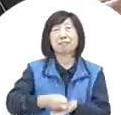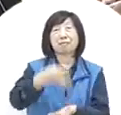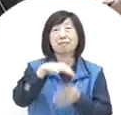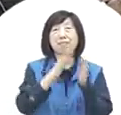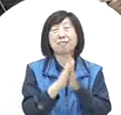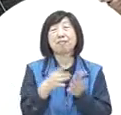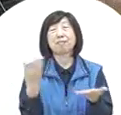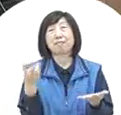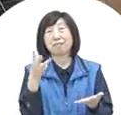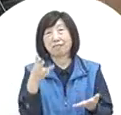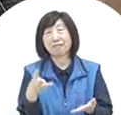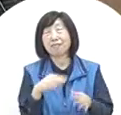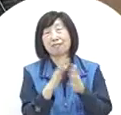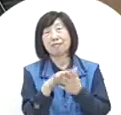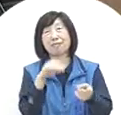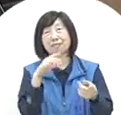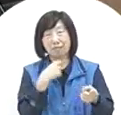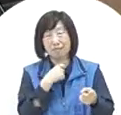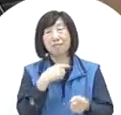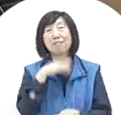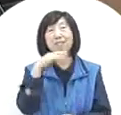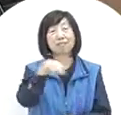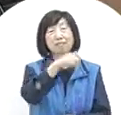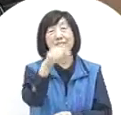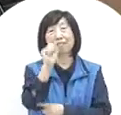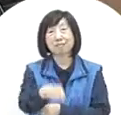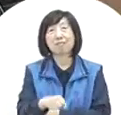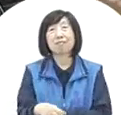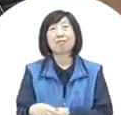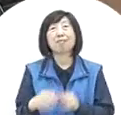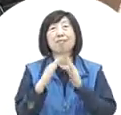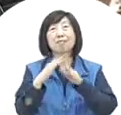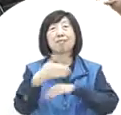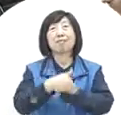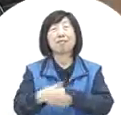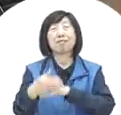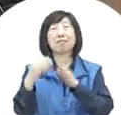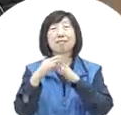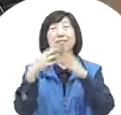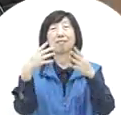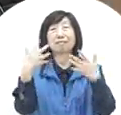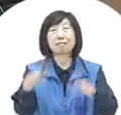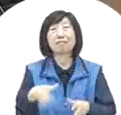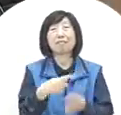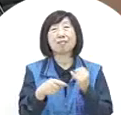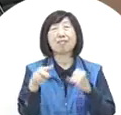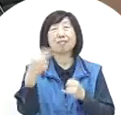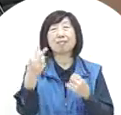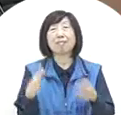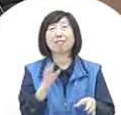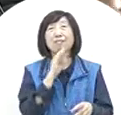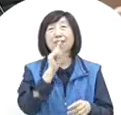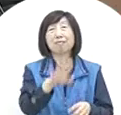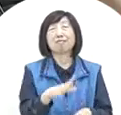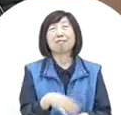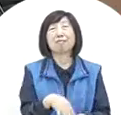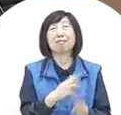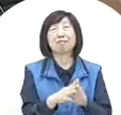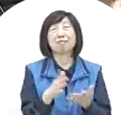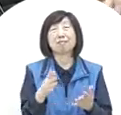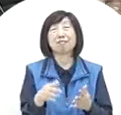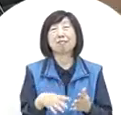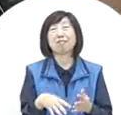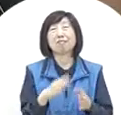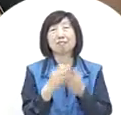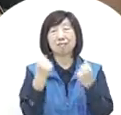同意啊， 是爱同意啊。 我来讲，城乡局讲的数字吼，跟两百外岁呢。 公务局给我受理，今天你在议场讲出来更